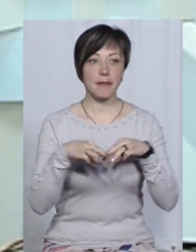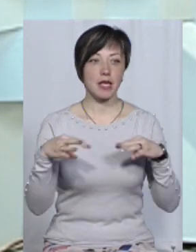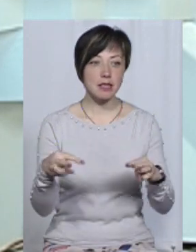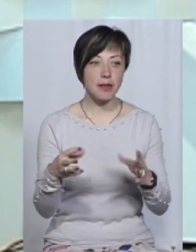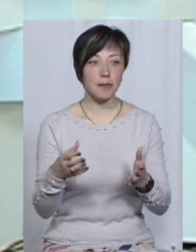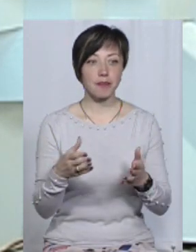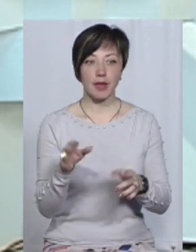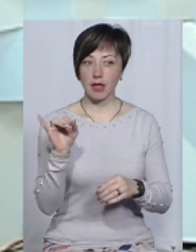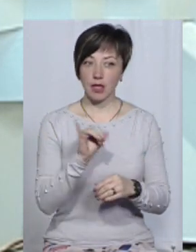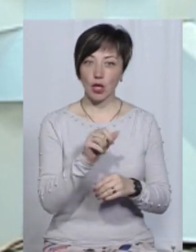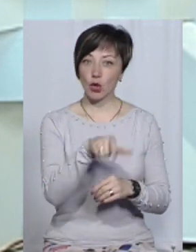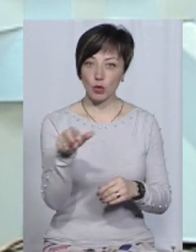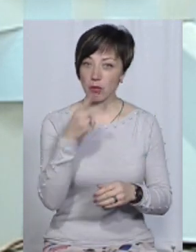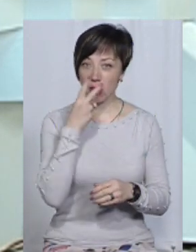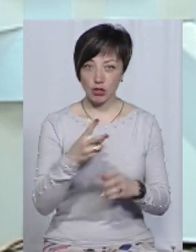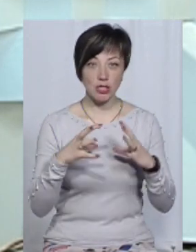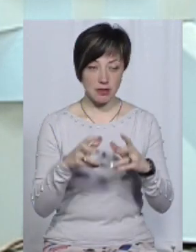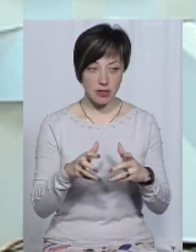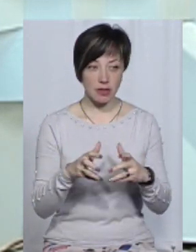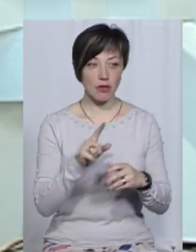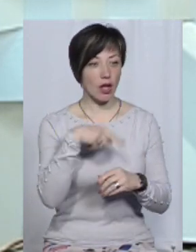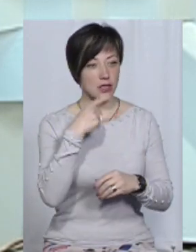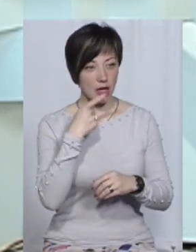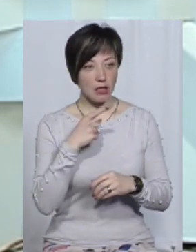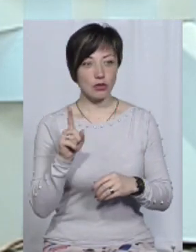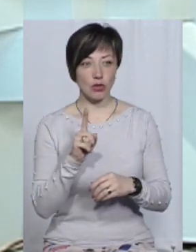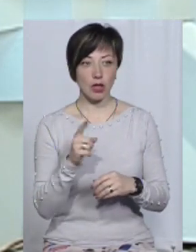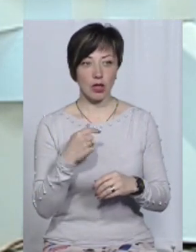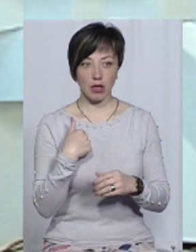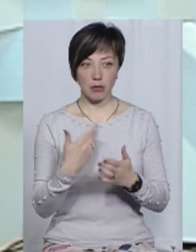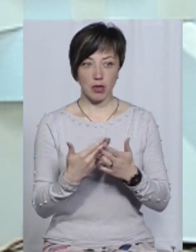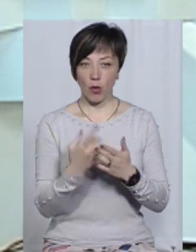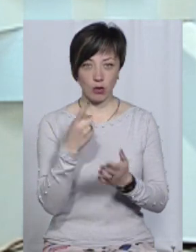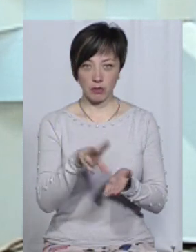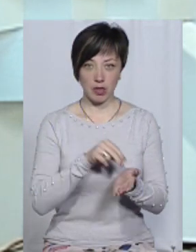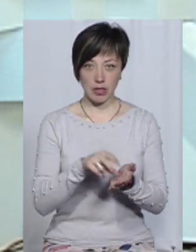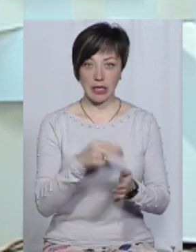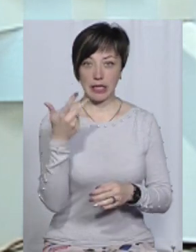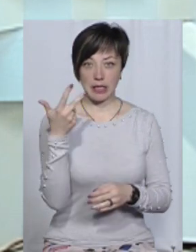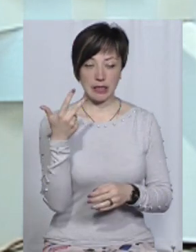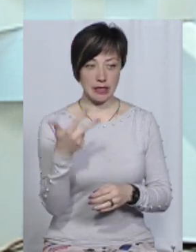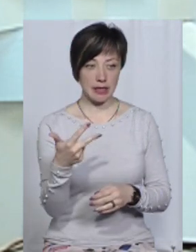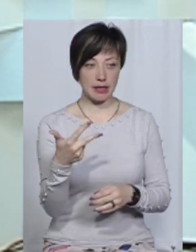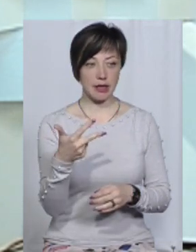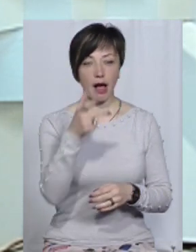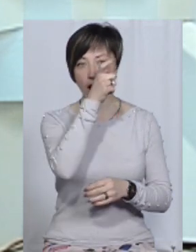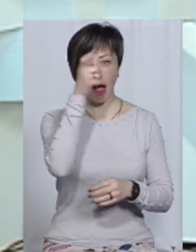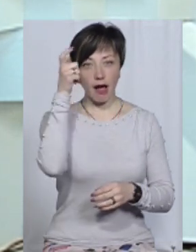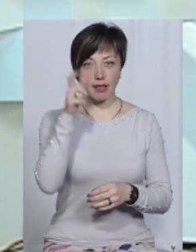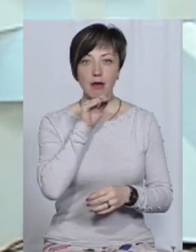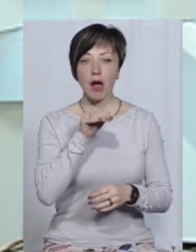міністри, і люди, які бачили світ. Вони казали, що для... Я один вам приклад приведу. Три академіка з